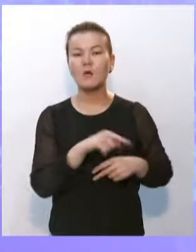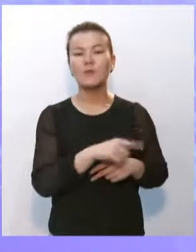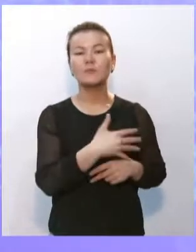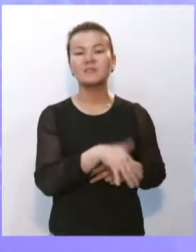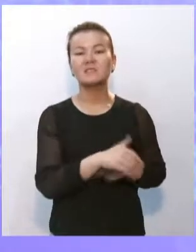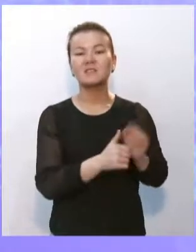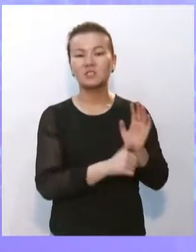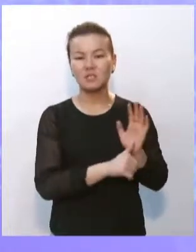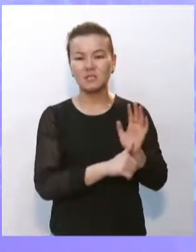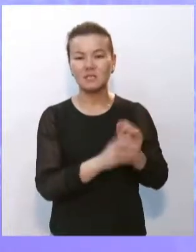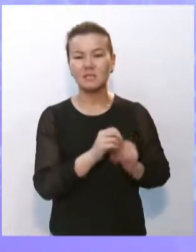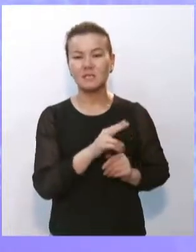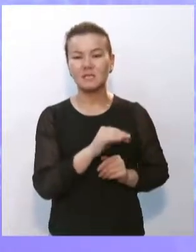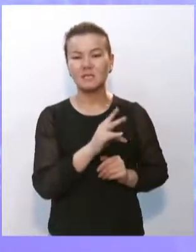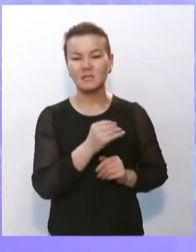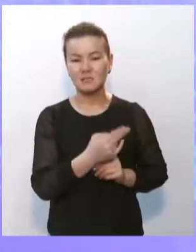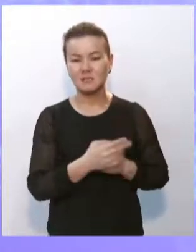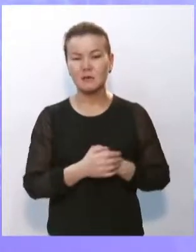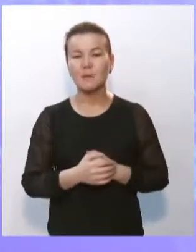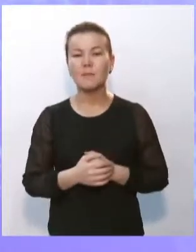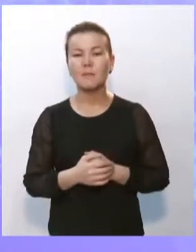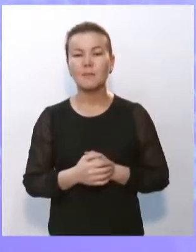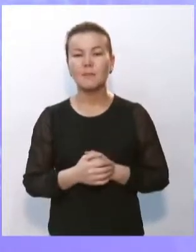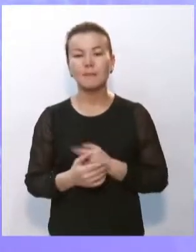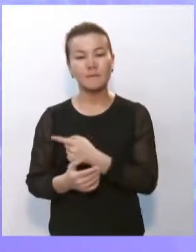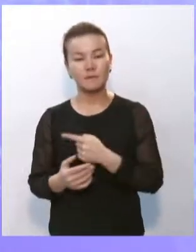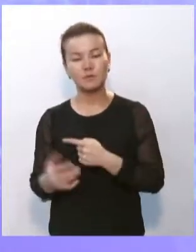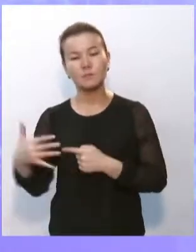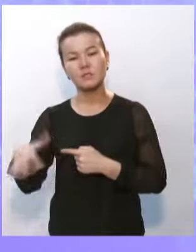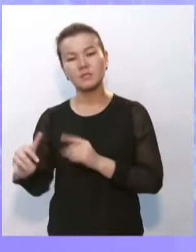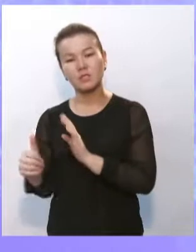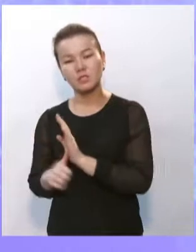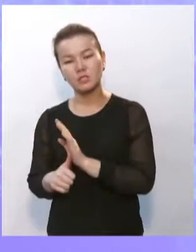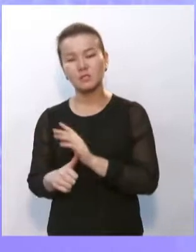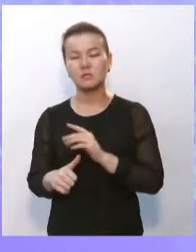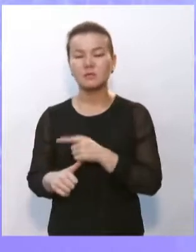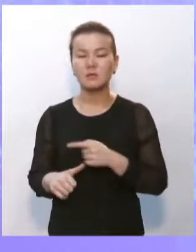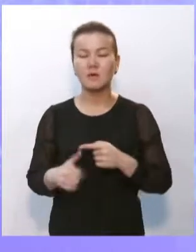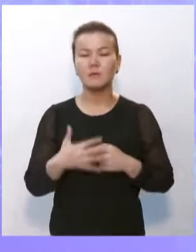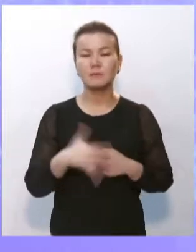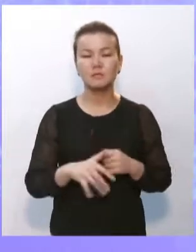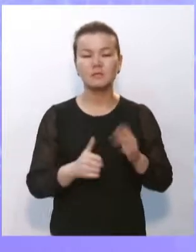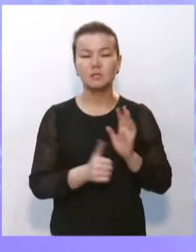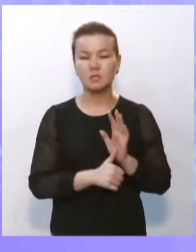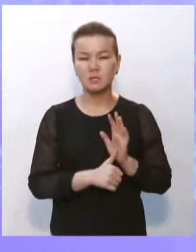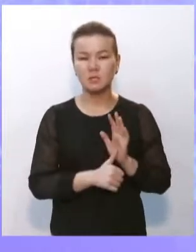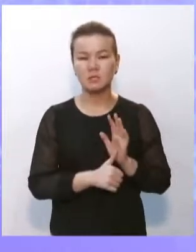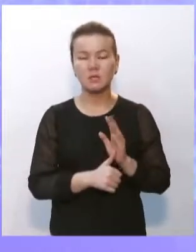56 единиц вычту 56 из 56